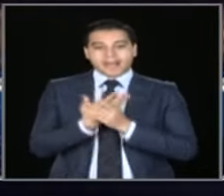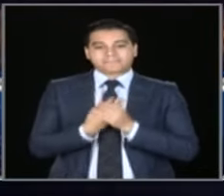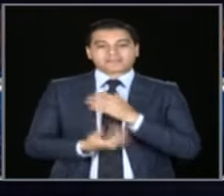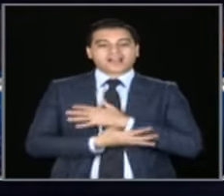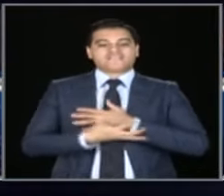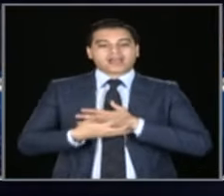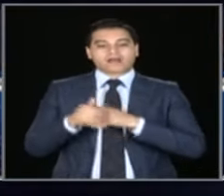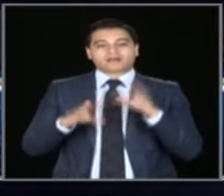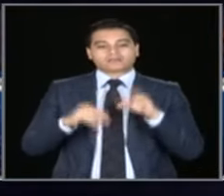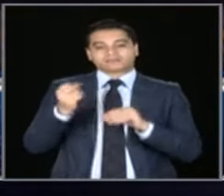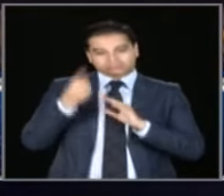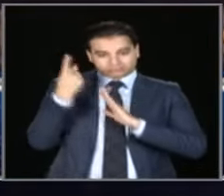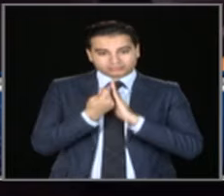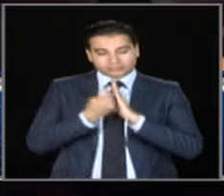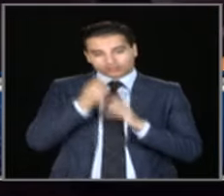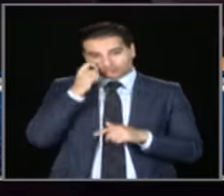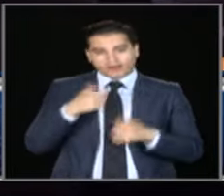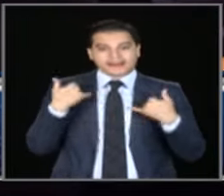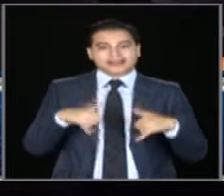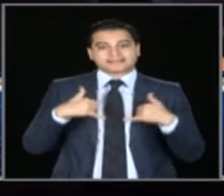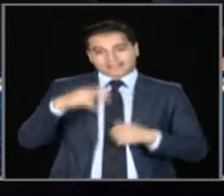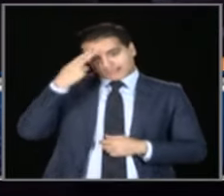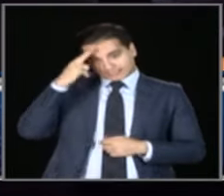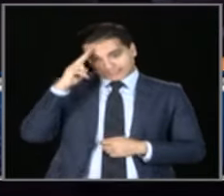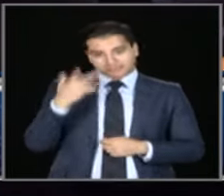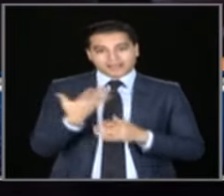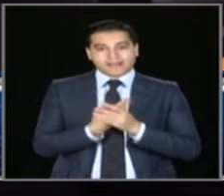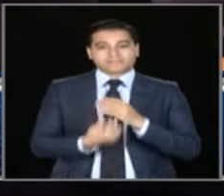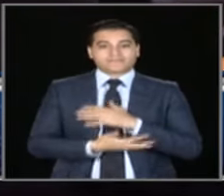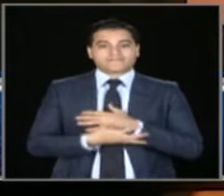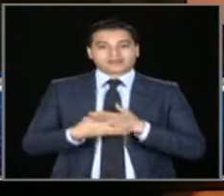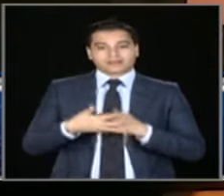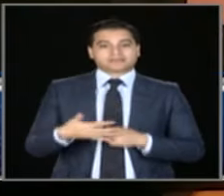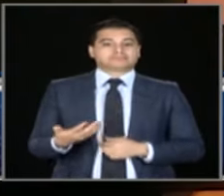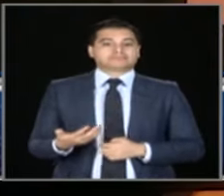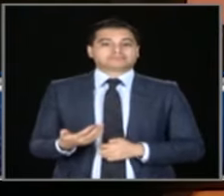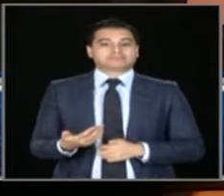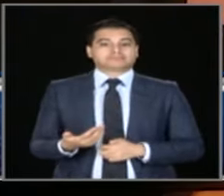ابن الفقير هي رواية الكاتب جزائري، فمن هو؟